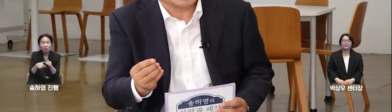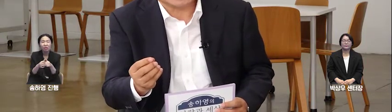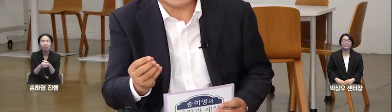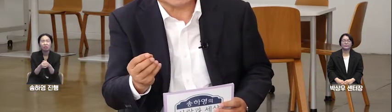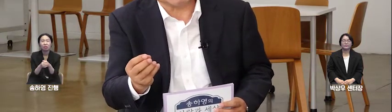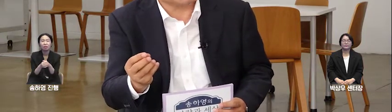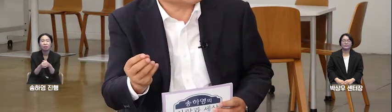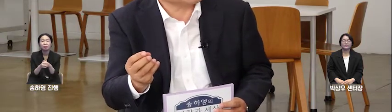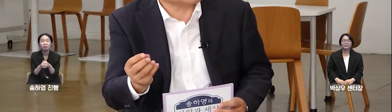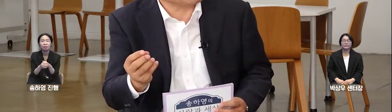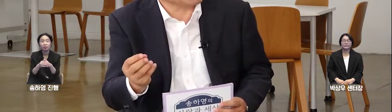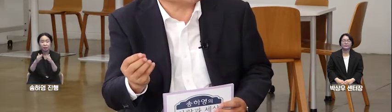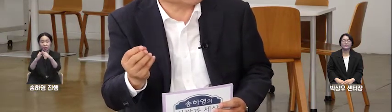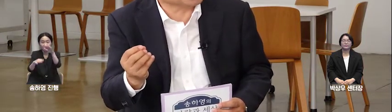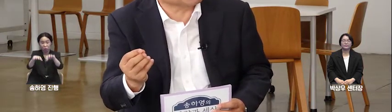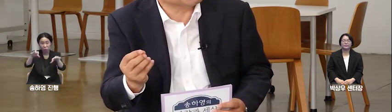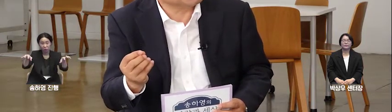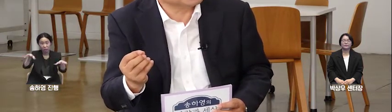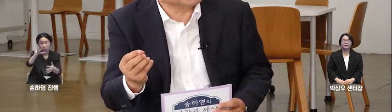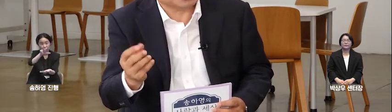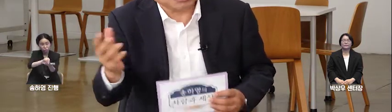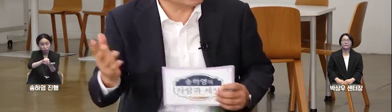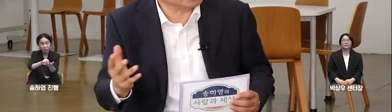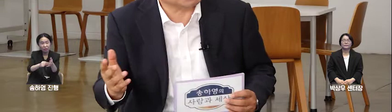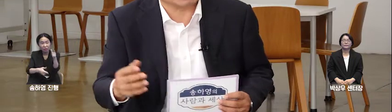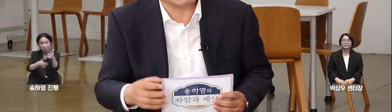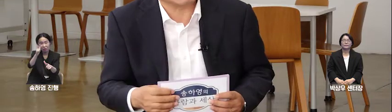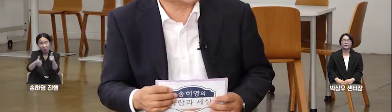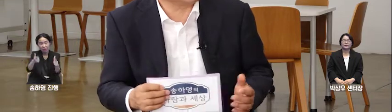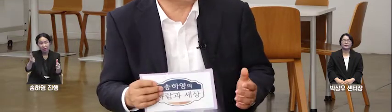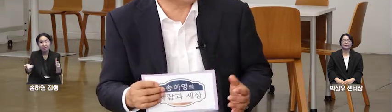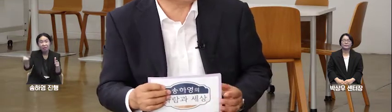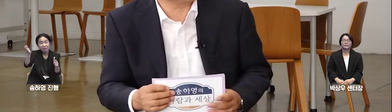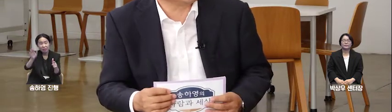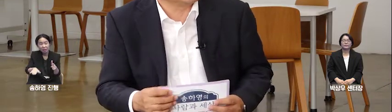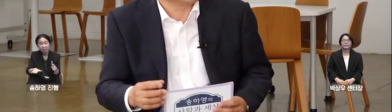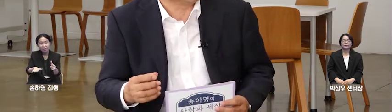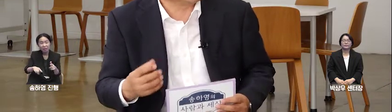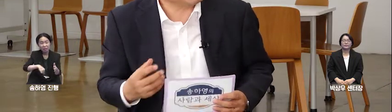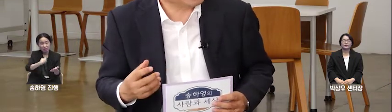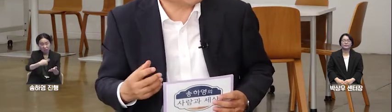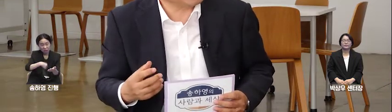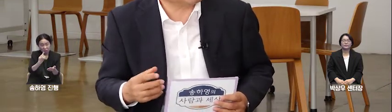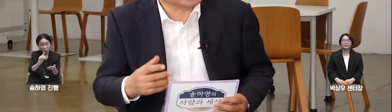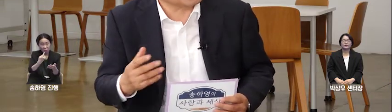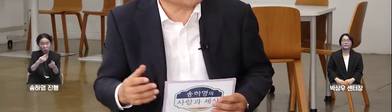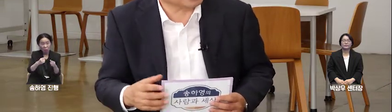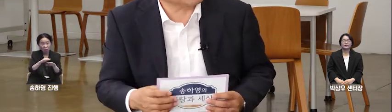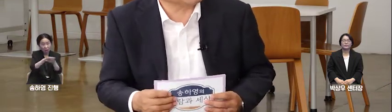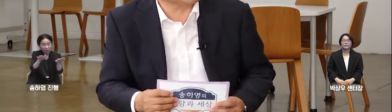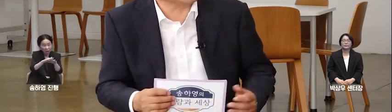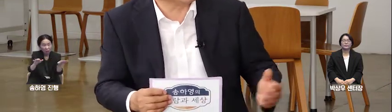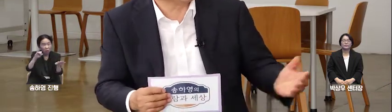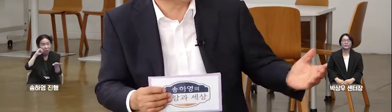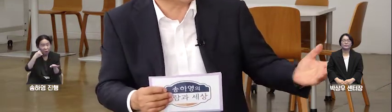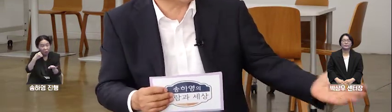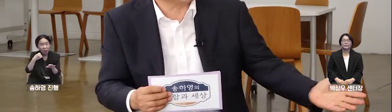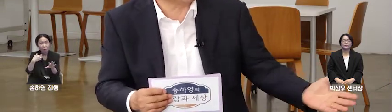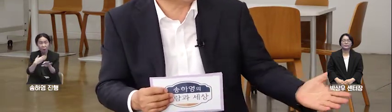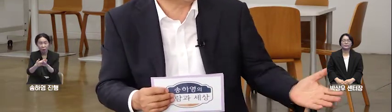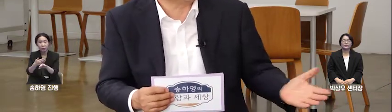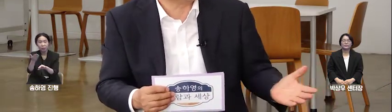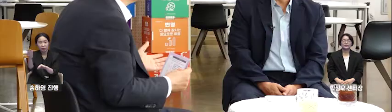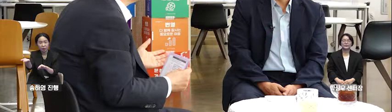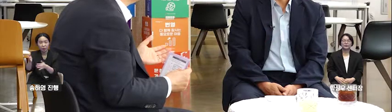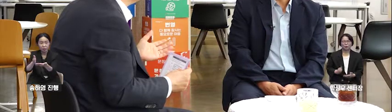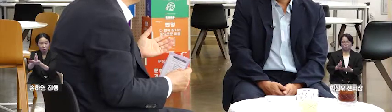느끼는 그 동네 문제점들이 네. 좀 다르겠죠. 네. 근데 그 문제점을 스스로 해결하려면 잘 안 돼. 그러면 네. 이제 아까